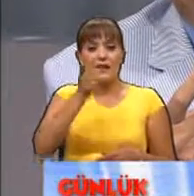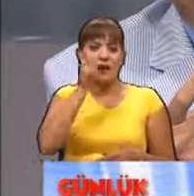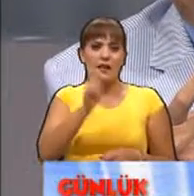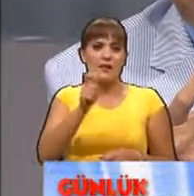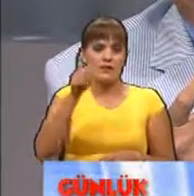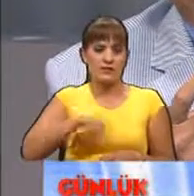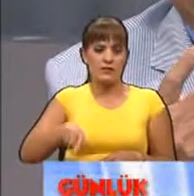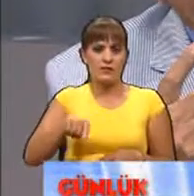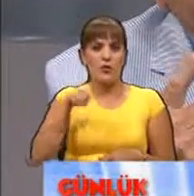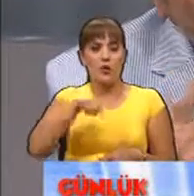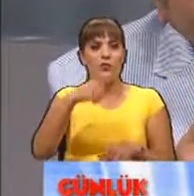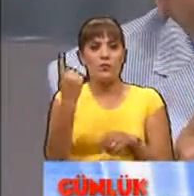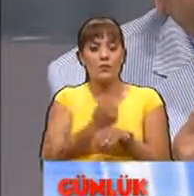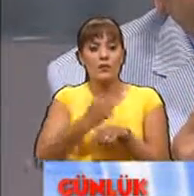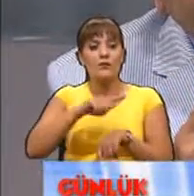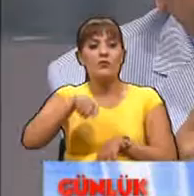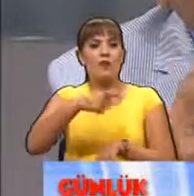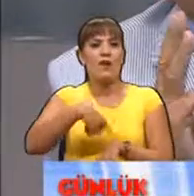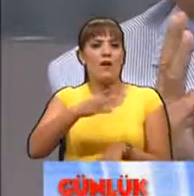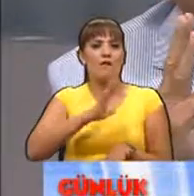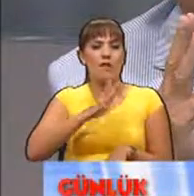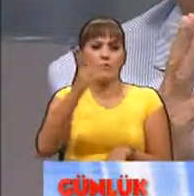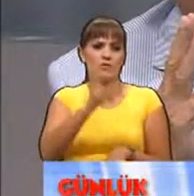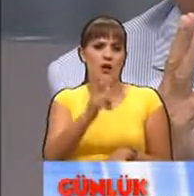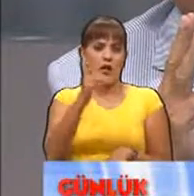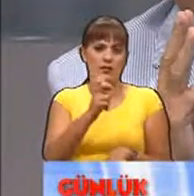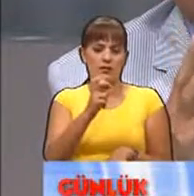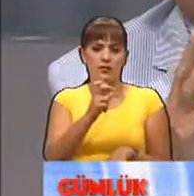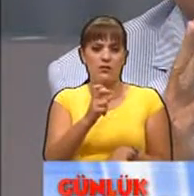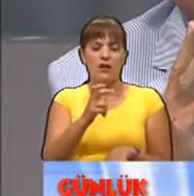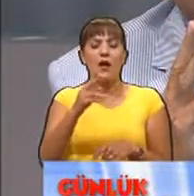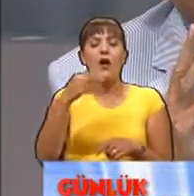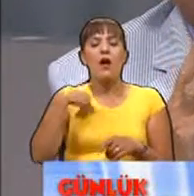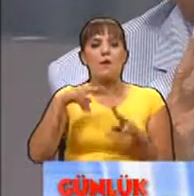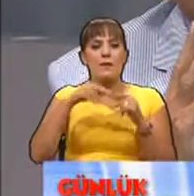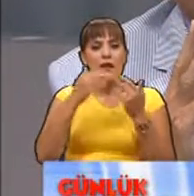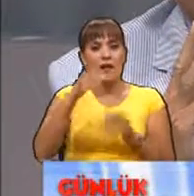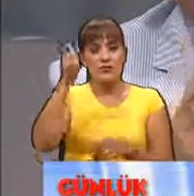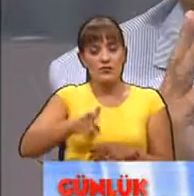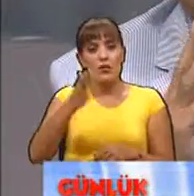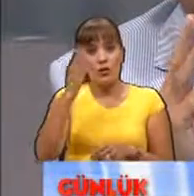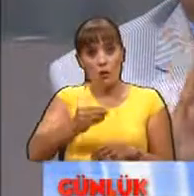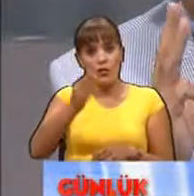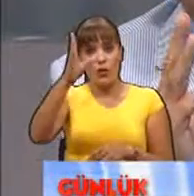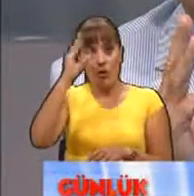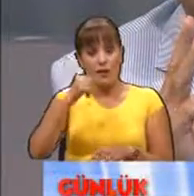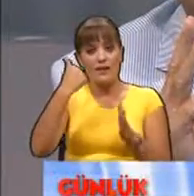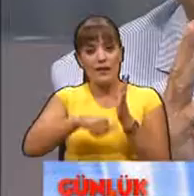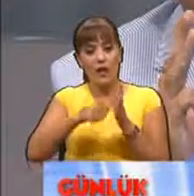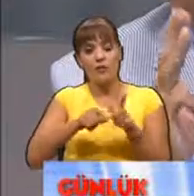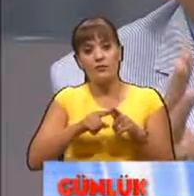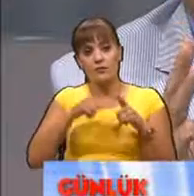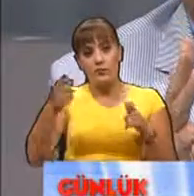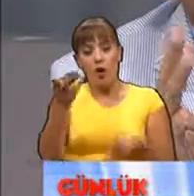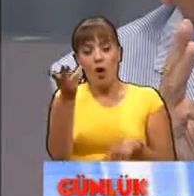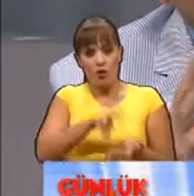dikkat etsinler. Hı, onun bir süresi var. 3 ay. Mirasçı olduğunu öğrendiği tarihten